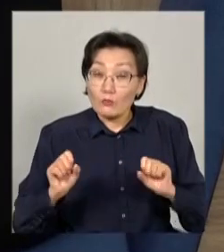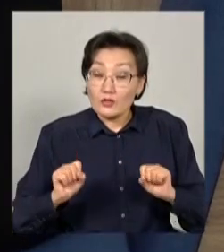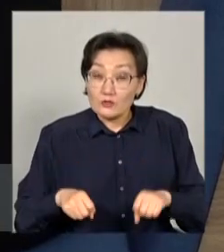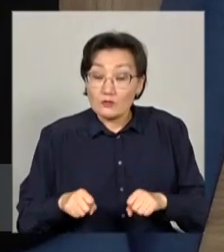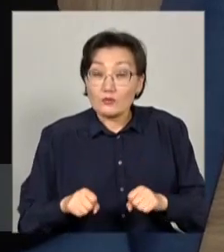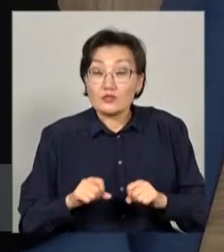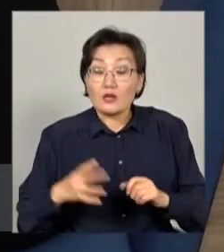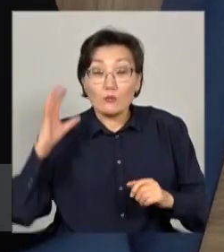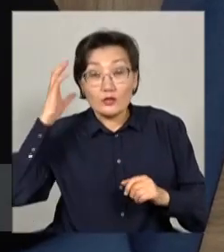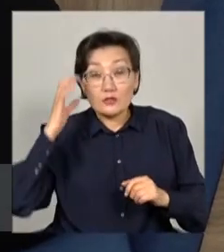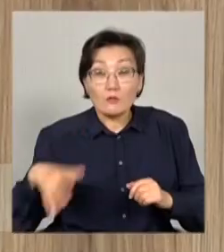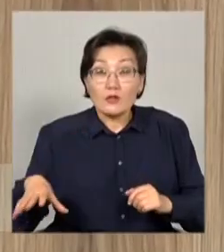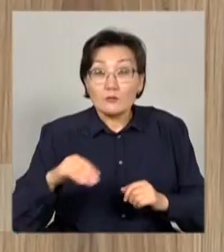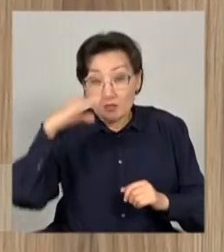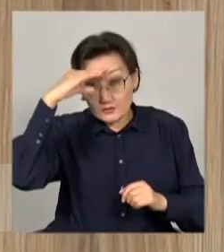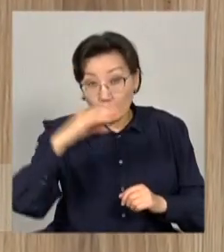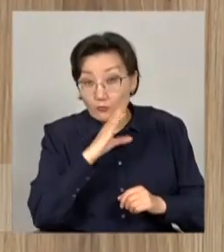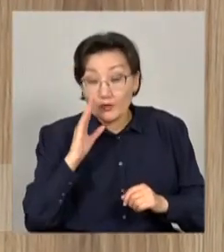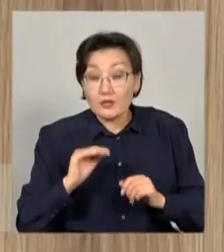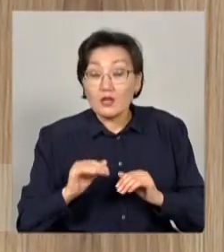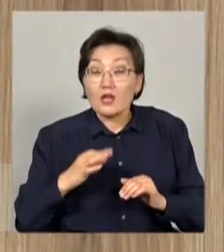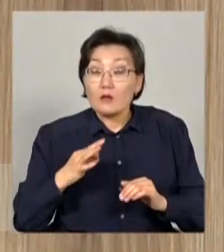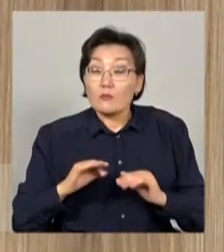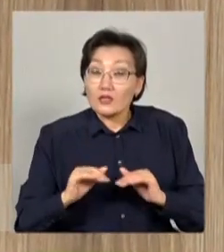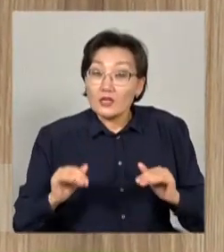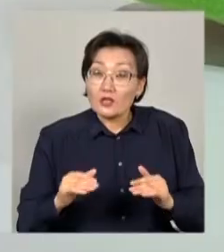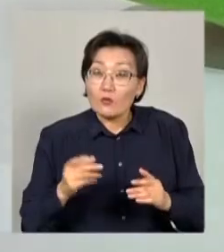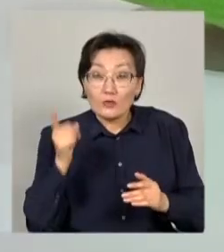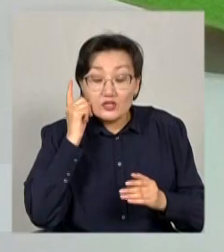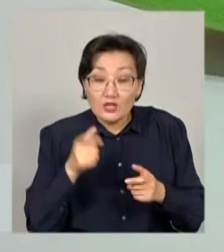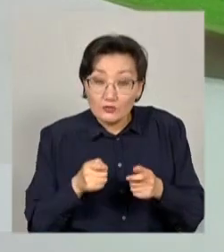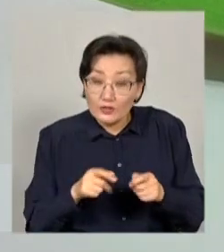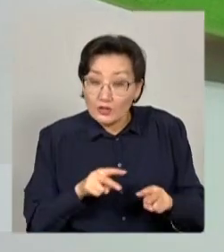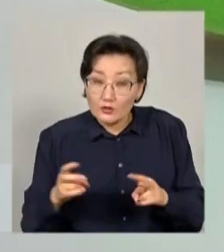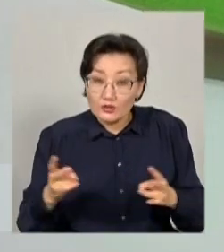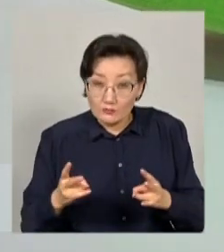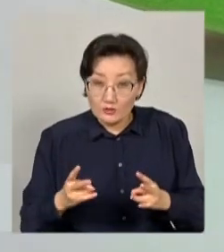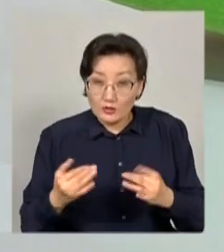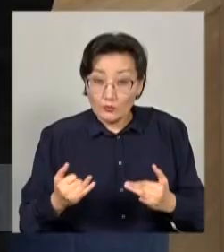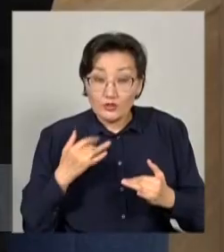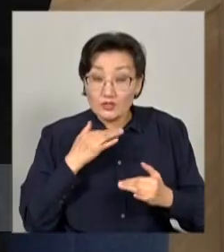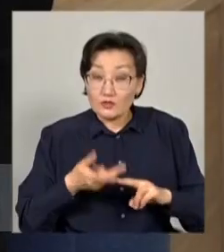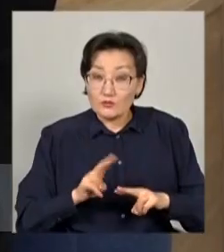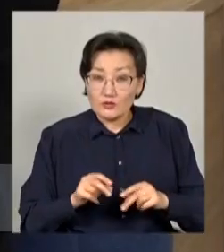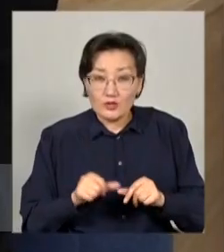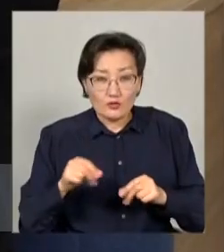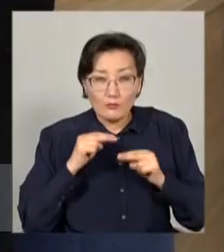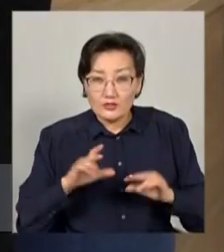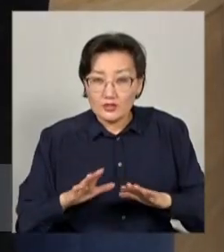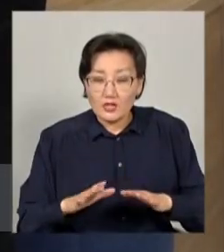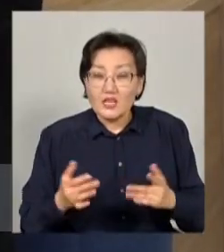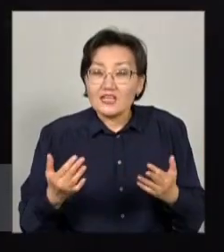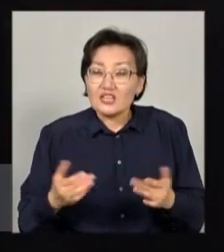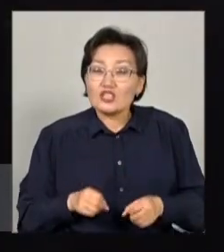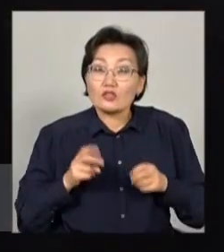Ал мектеп психологтары барлық атана баласының қолындағы телефонын бақылауға алса игі дейді. Әзірге көбі бұған аса мән бермей, оның